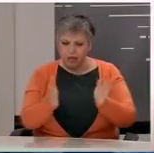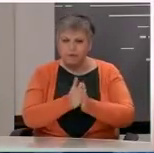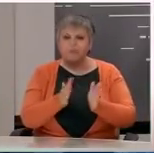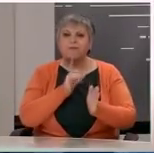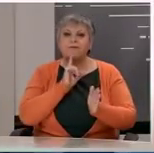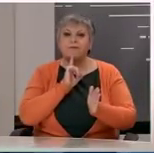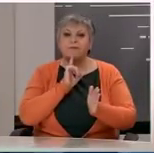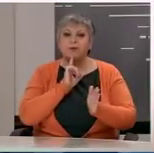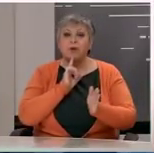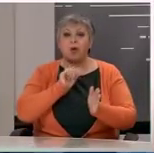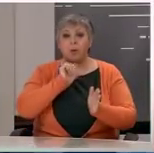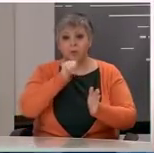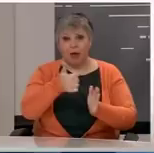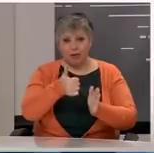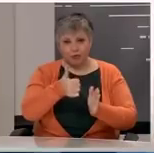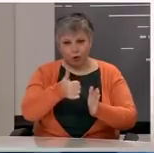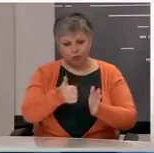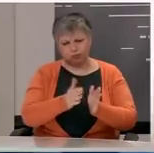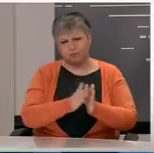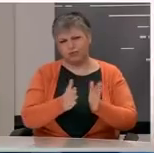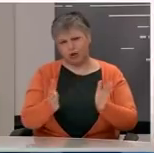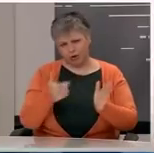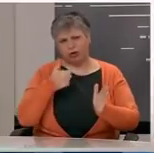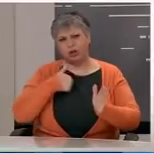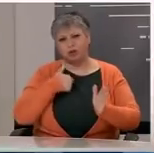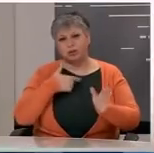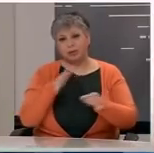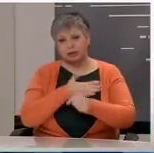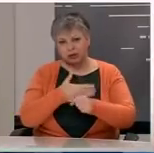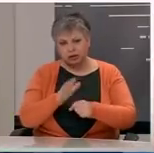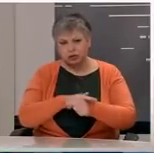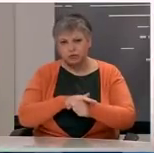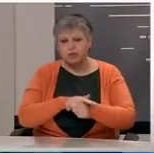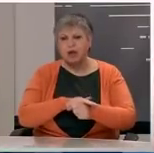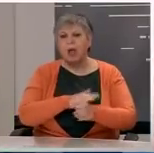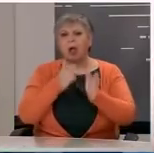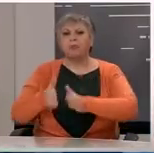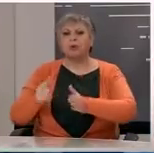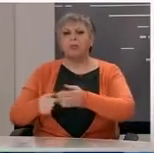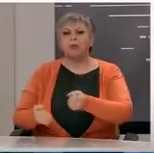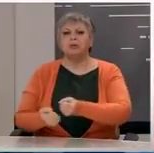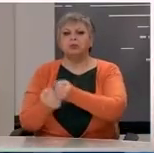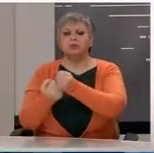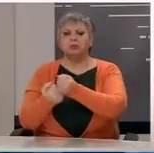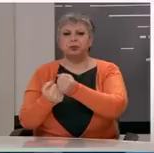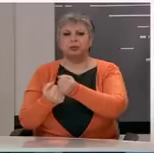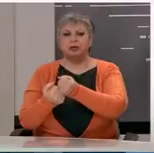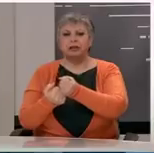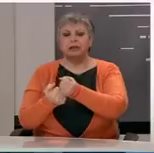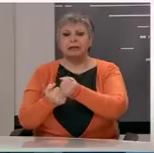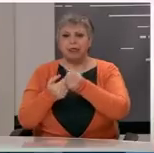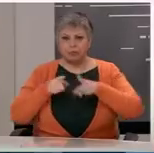δημοσιεύτηκε η περίφημη βίβλος. Τι κάναμε από τα δύο πράγματα? Το ένα δεν μπορεί να κάναμε και τα